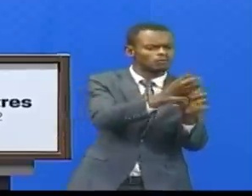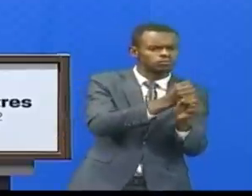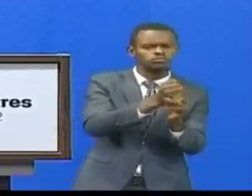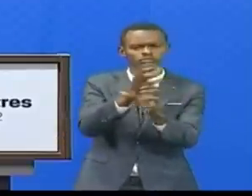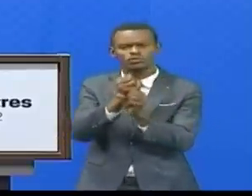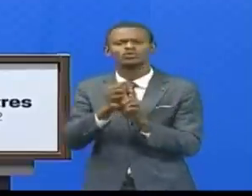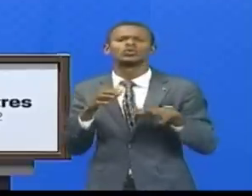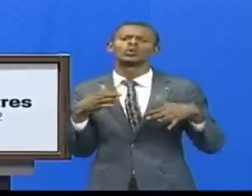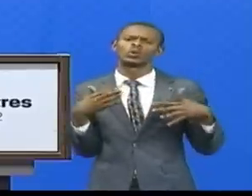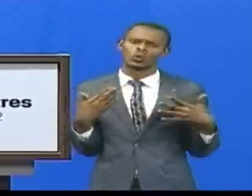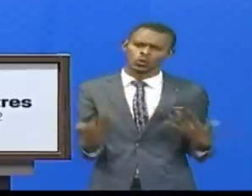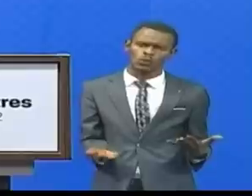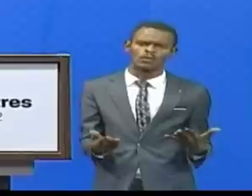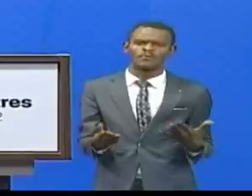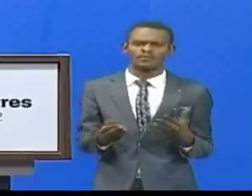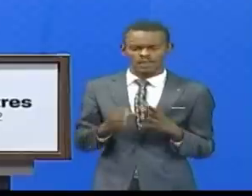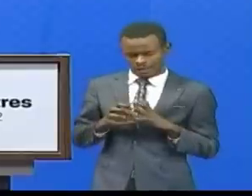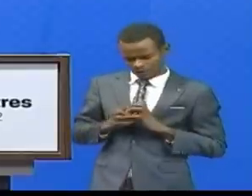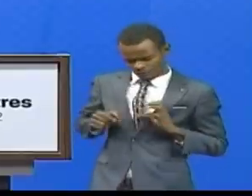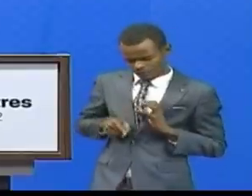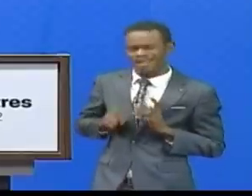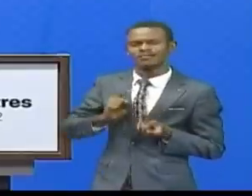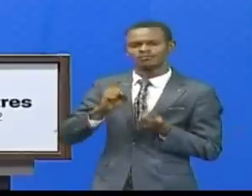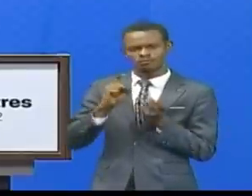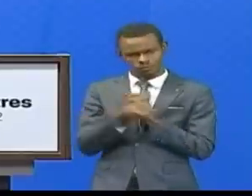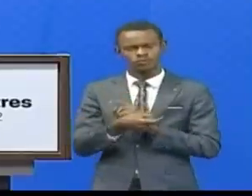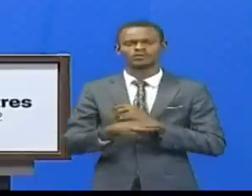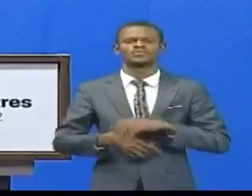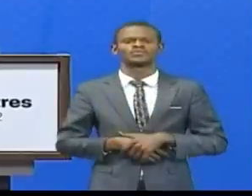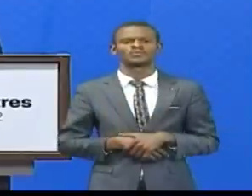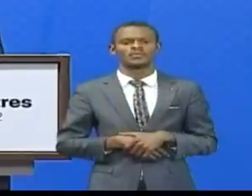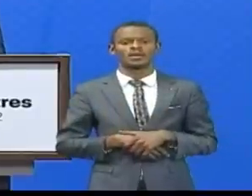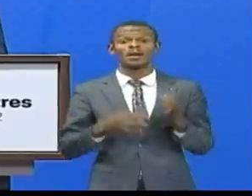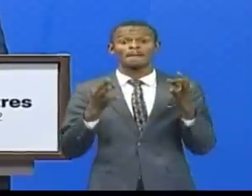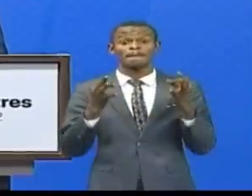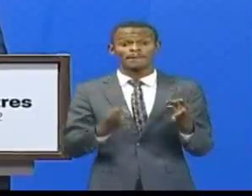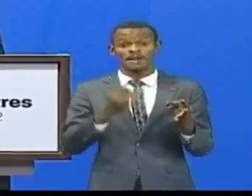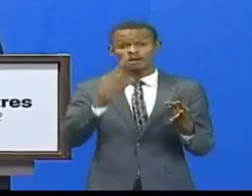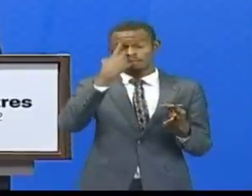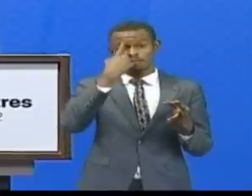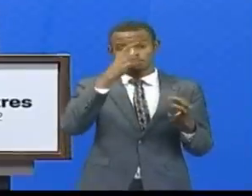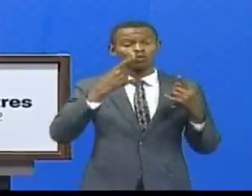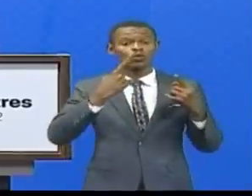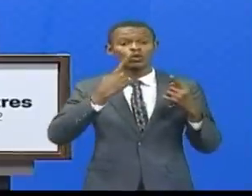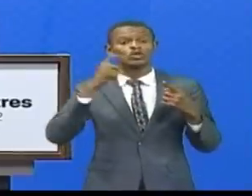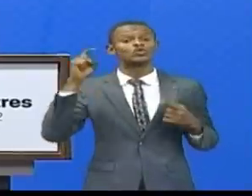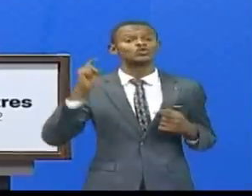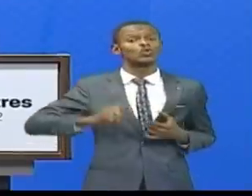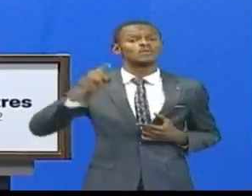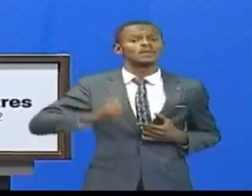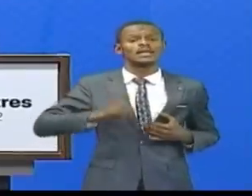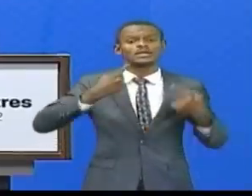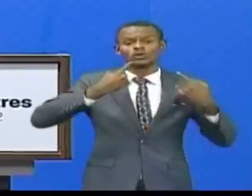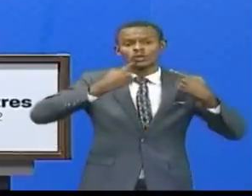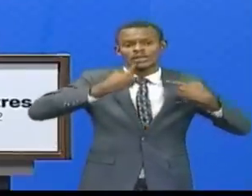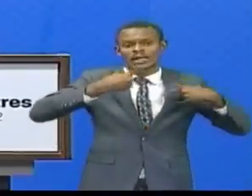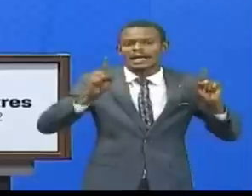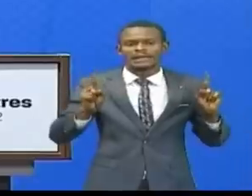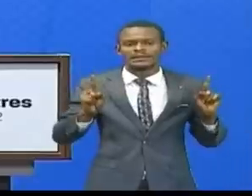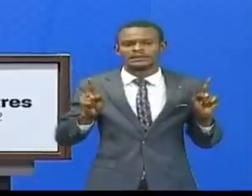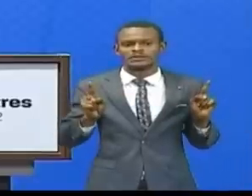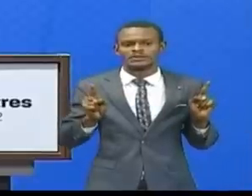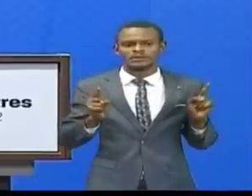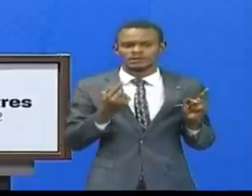S'agissant des obligations déclaratives, le projet de loi introduit des